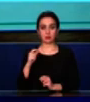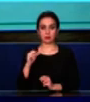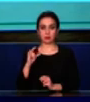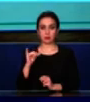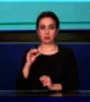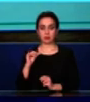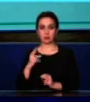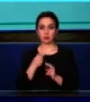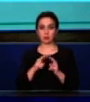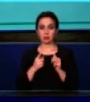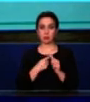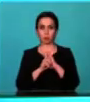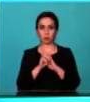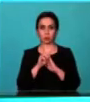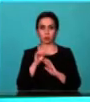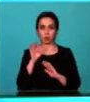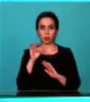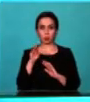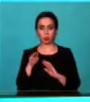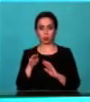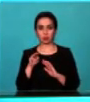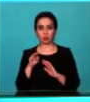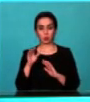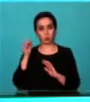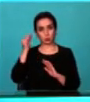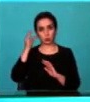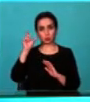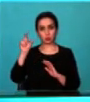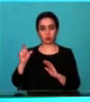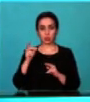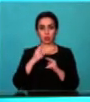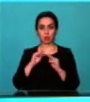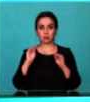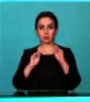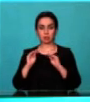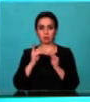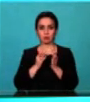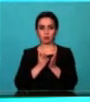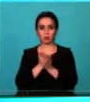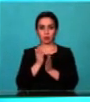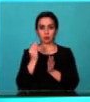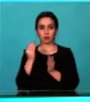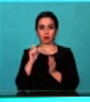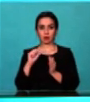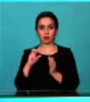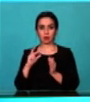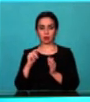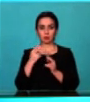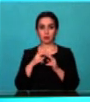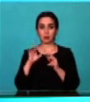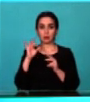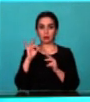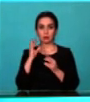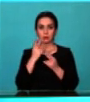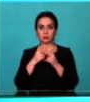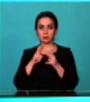RSA – это название произошло от ученых, которые создали данный метод алгоритма. Итак, буква R